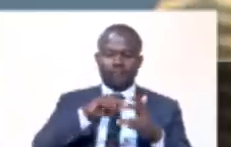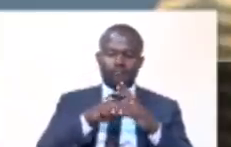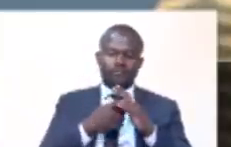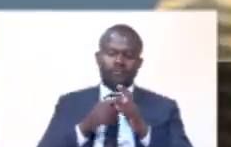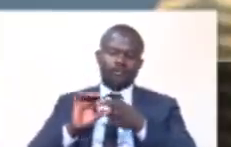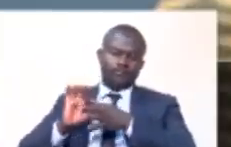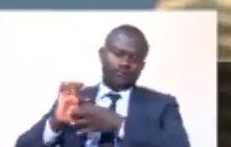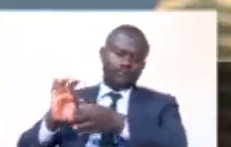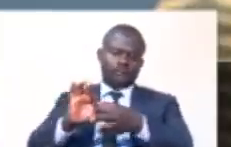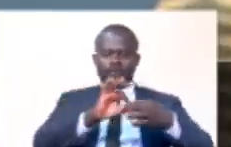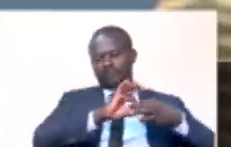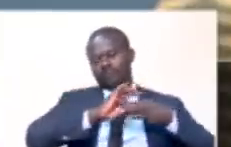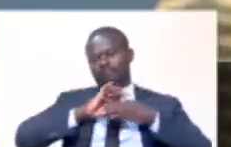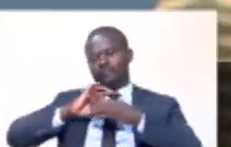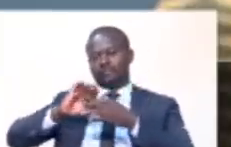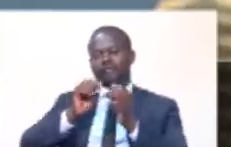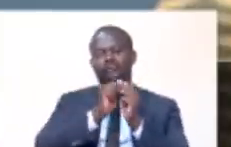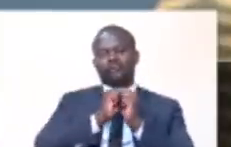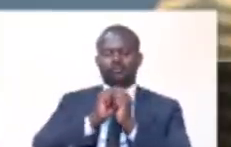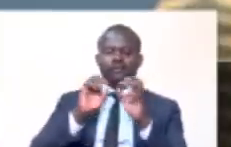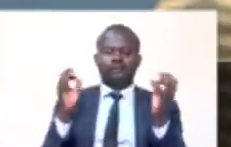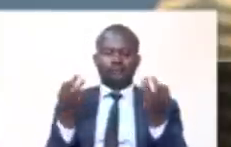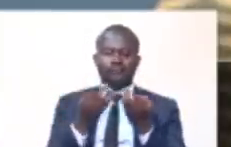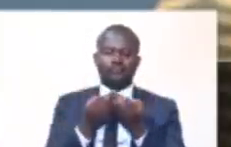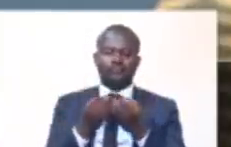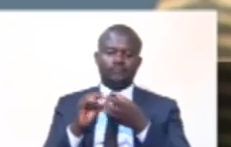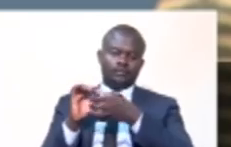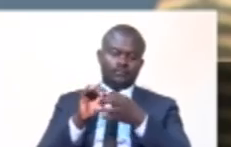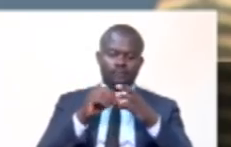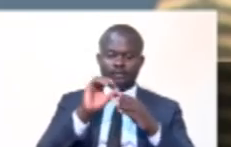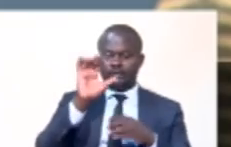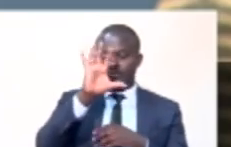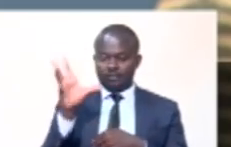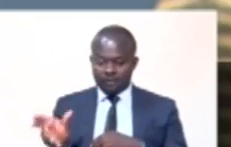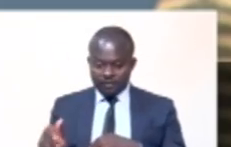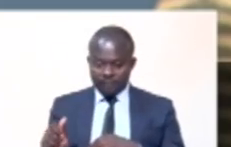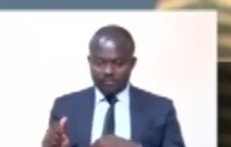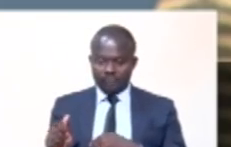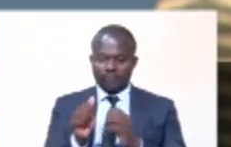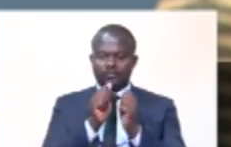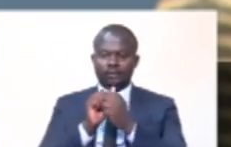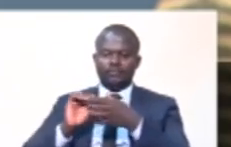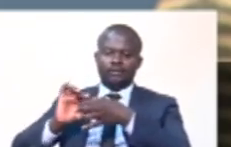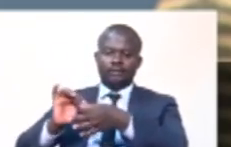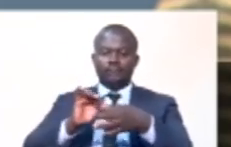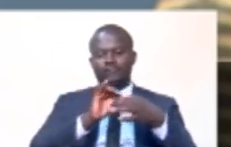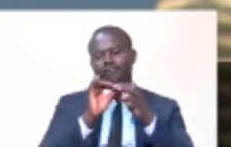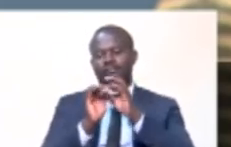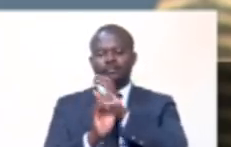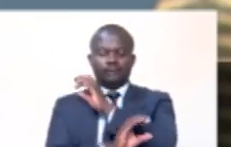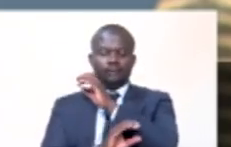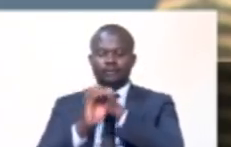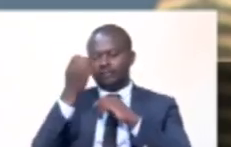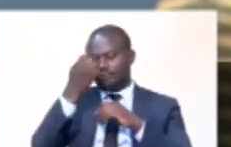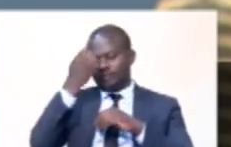gufatanya n'imiryango ari ubumwe bwa Afurika n'ubumwe bw'ibihugu